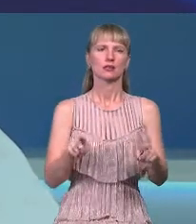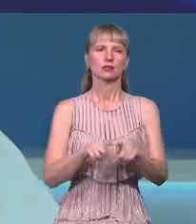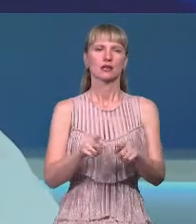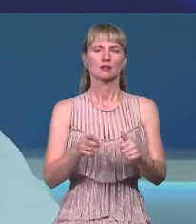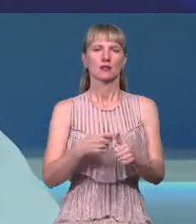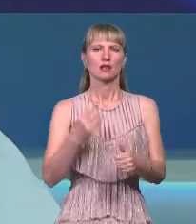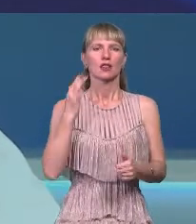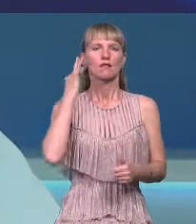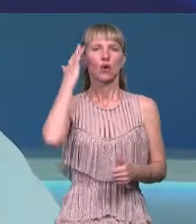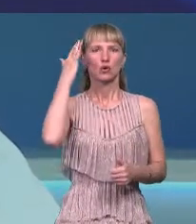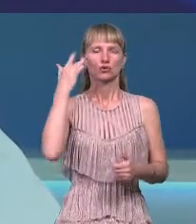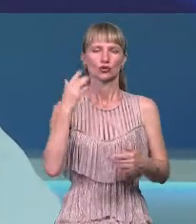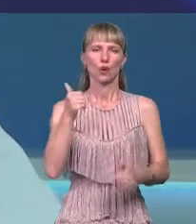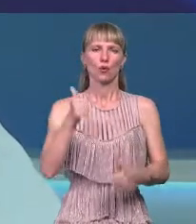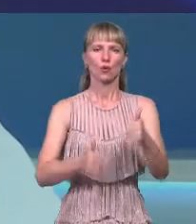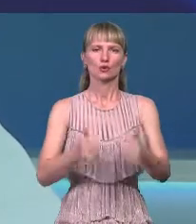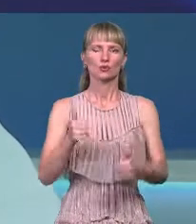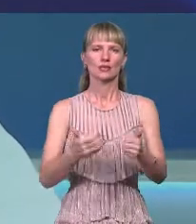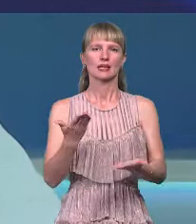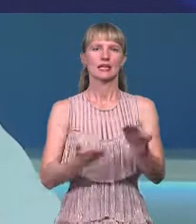творчих конкурсів. Тобто якщо